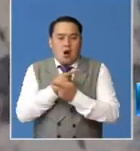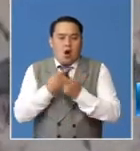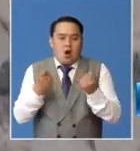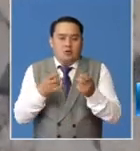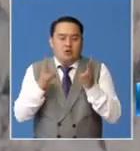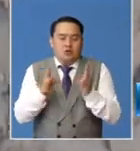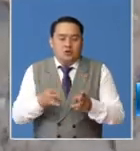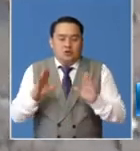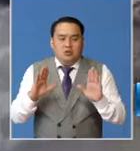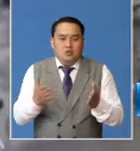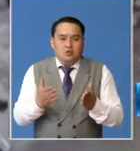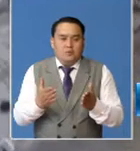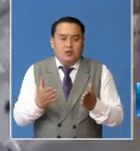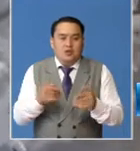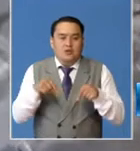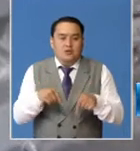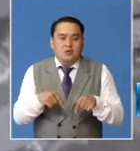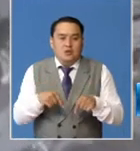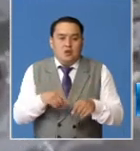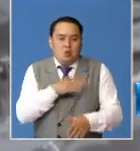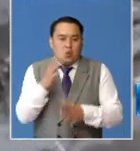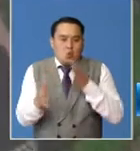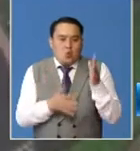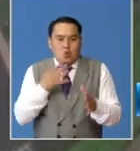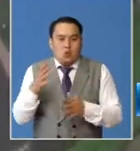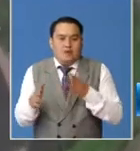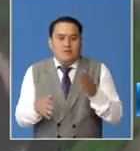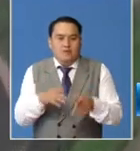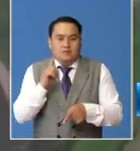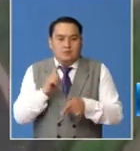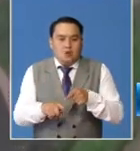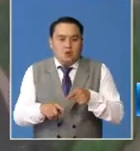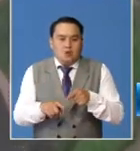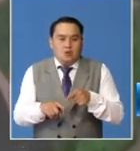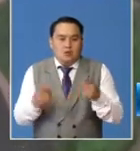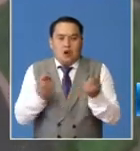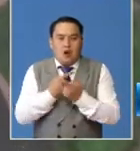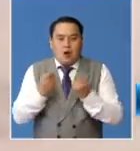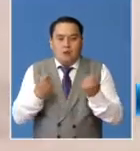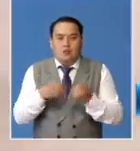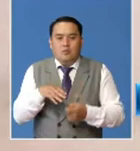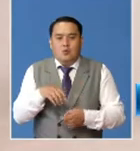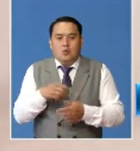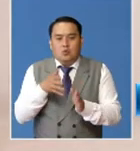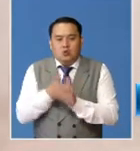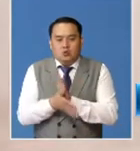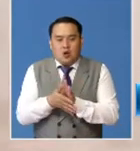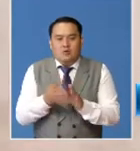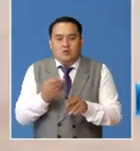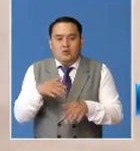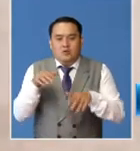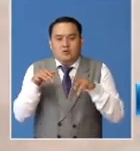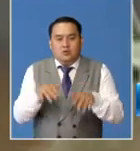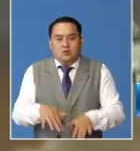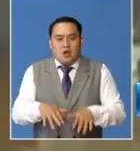режим чрезвычайной ситуации. Здесь свирепствует ураганный ветер и обильные осадки. Как сообщает агентство Bloomberg, ущерб от разгула стихии